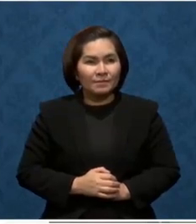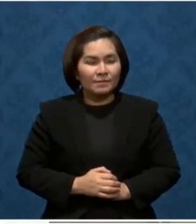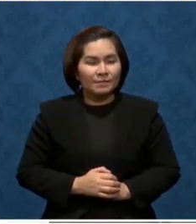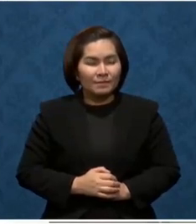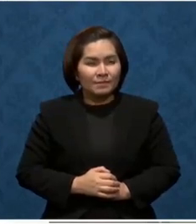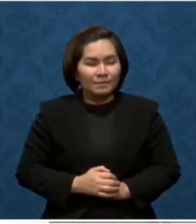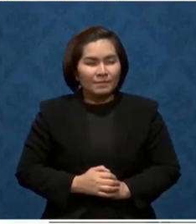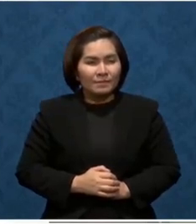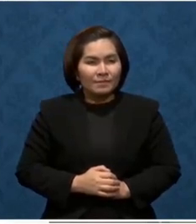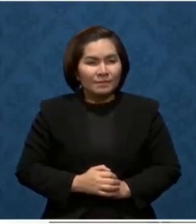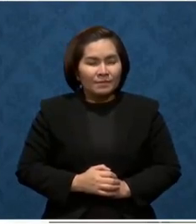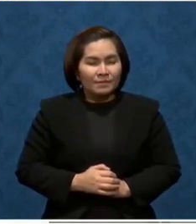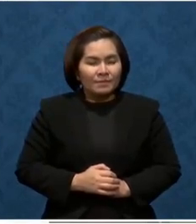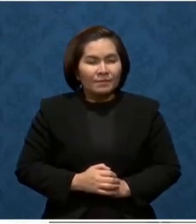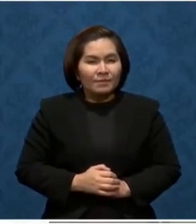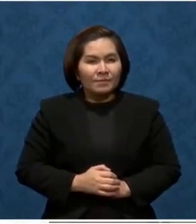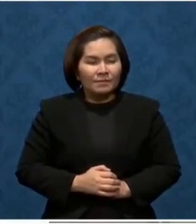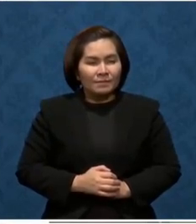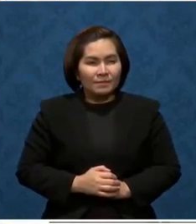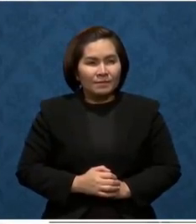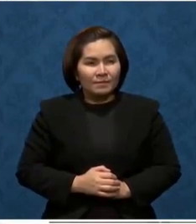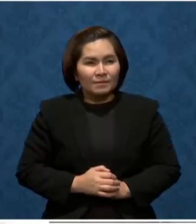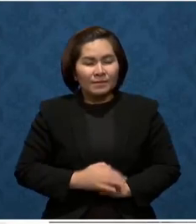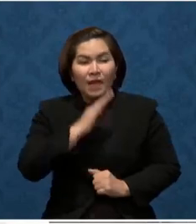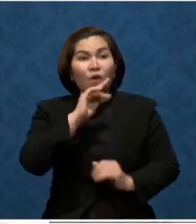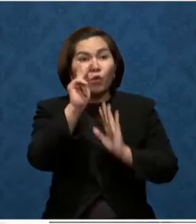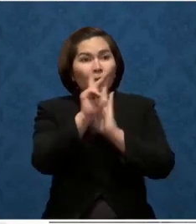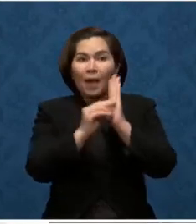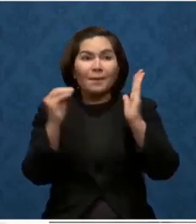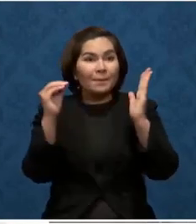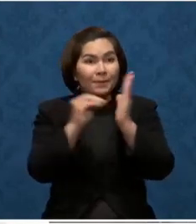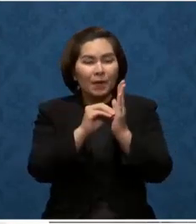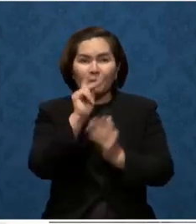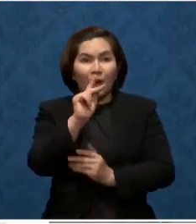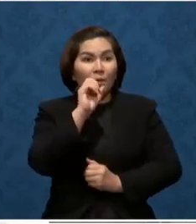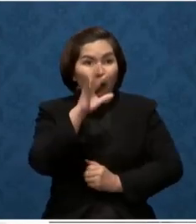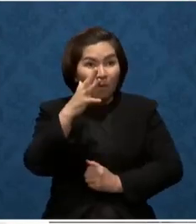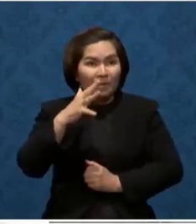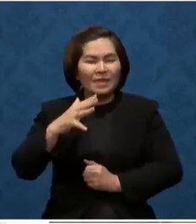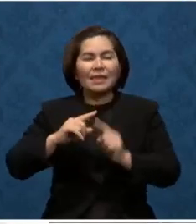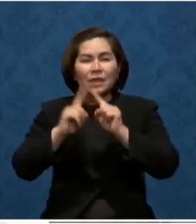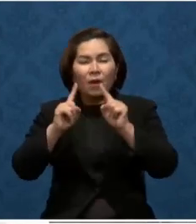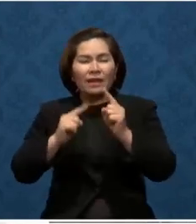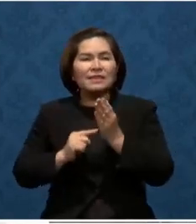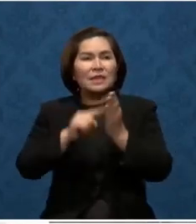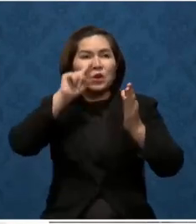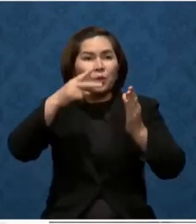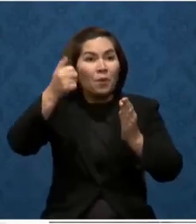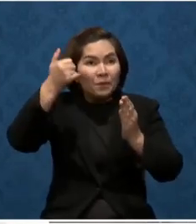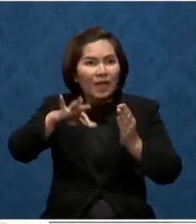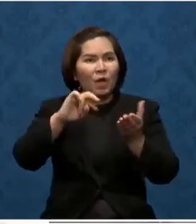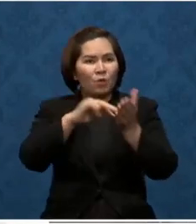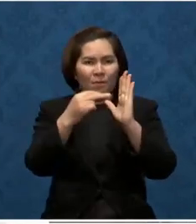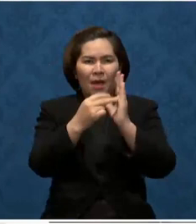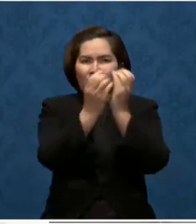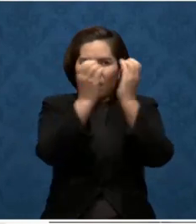แล้วสามารถที่จะเสนอซ้ำไม่ได้อันนี้เป็นการตีความที่ขัดรัฐธรรมนูญรัฐธรรมนูญเราเขียน